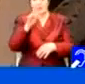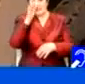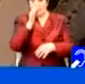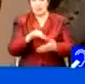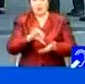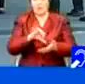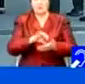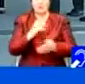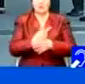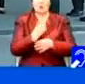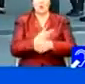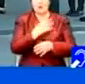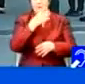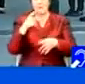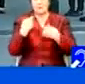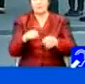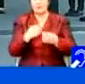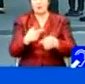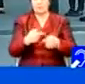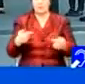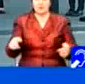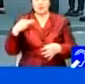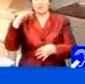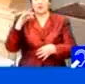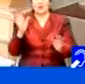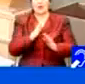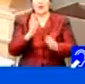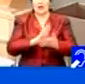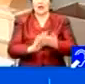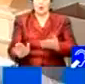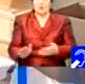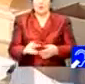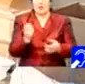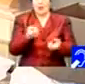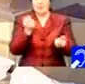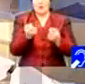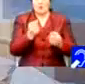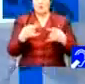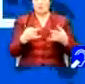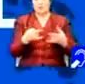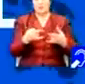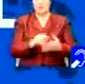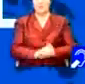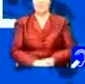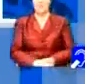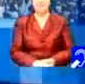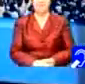anul acesta de 2 ori mai mulți vânzători de produse certificate ecologic. Amănunte în telejurnal.